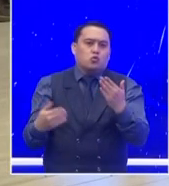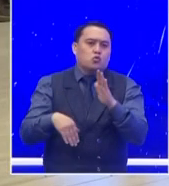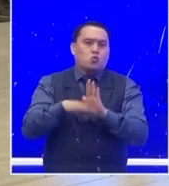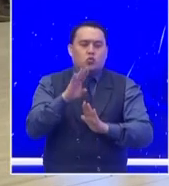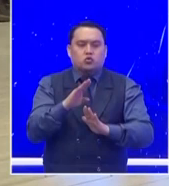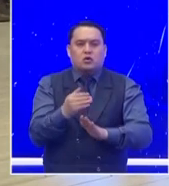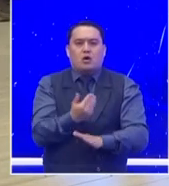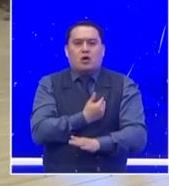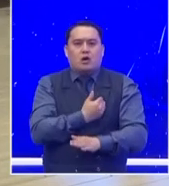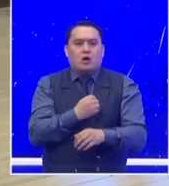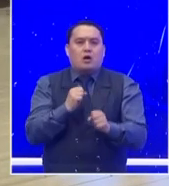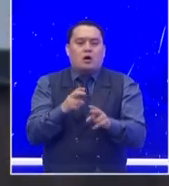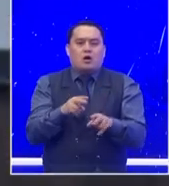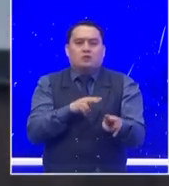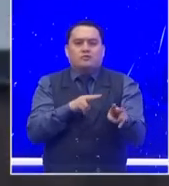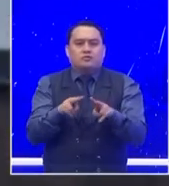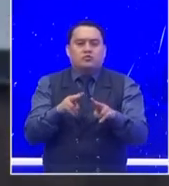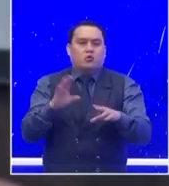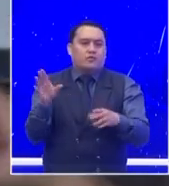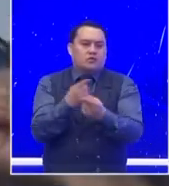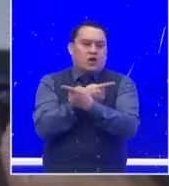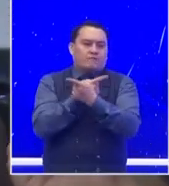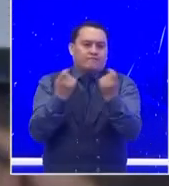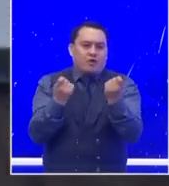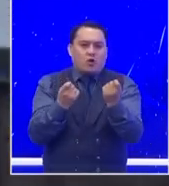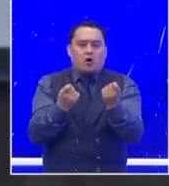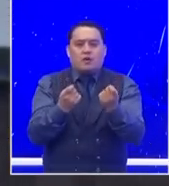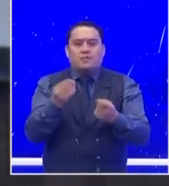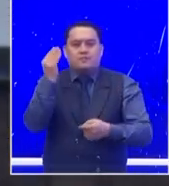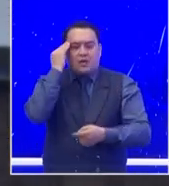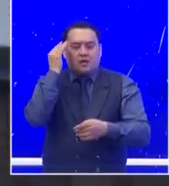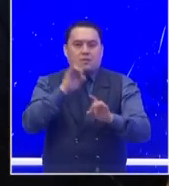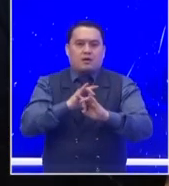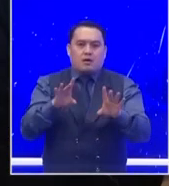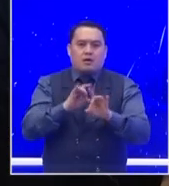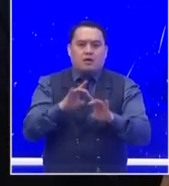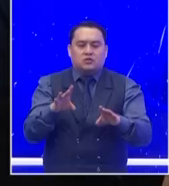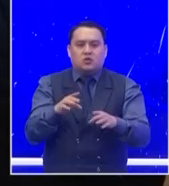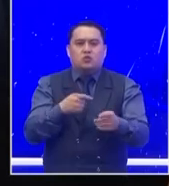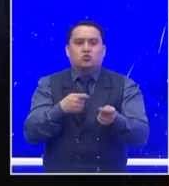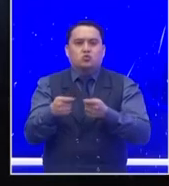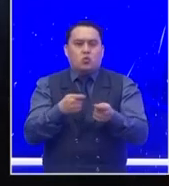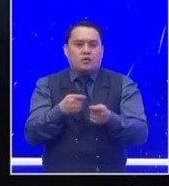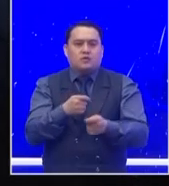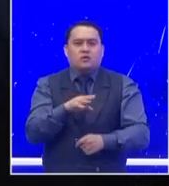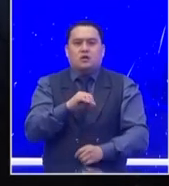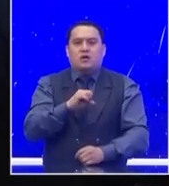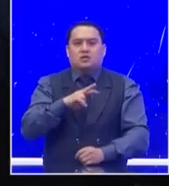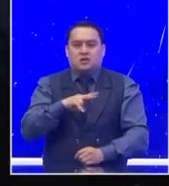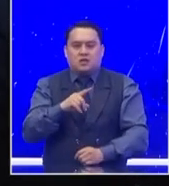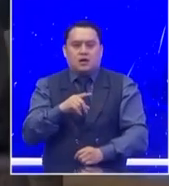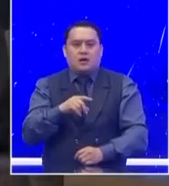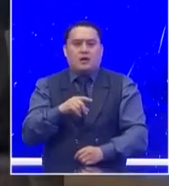востребованных изданий, как держать людей в курсе событий, отходя от традиционных методов, рассказал один из спикеров Жанасыл Болатбек,